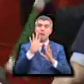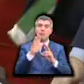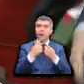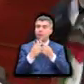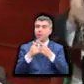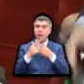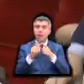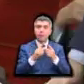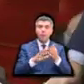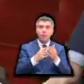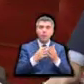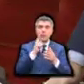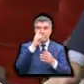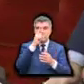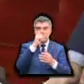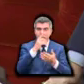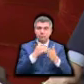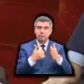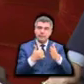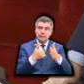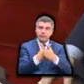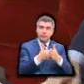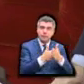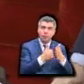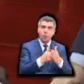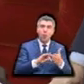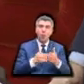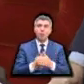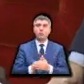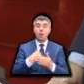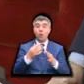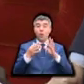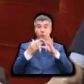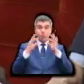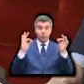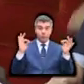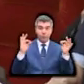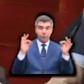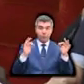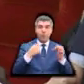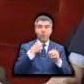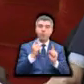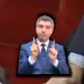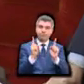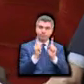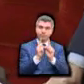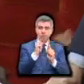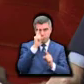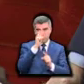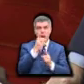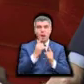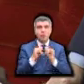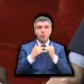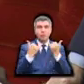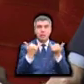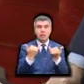فئات اللي تتعاني من الطرقات ومن الحوادث ديال السير. لا يسع المجال اننا نتحدثوا عليها، لكن انا مستعد نجيو للجنه ونتذكروا